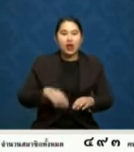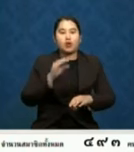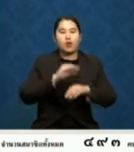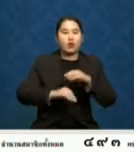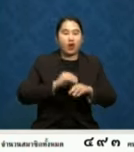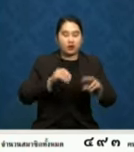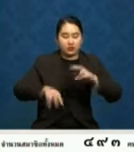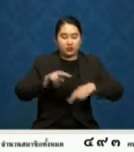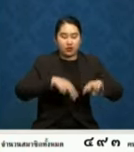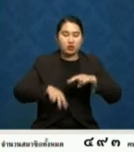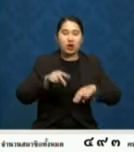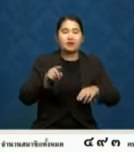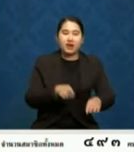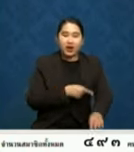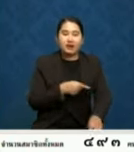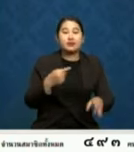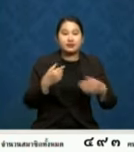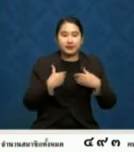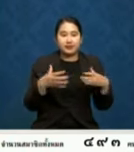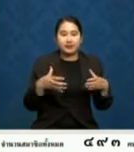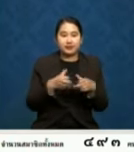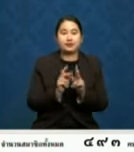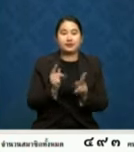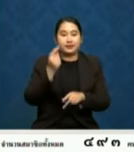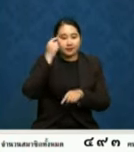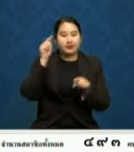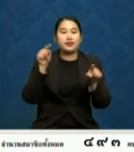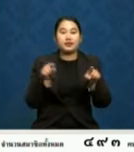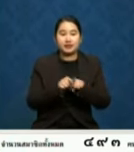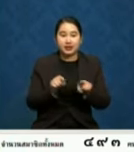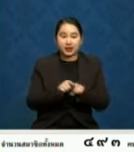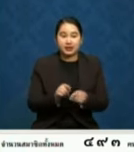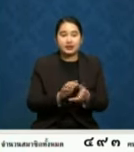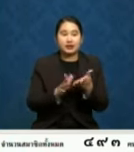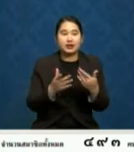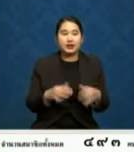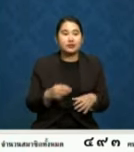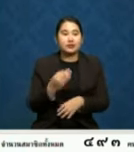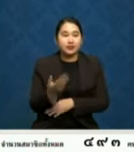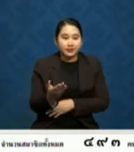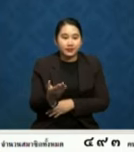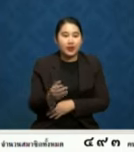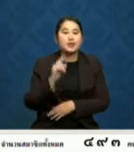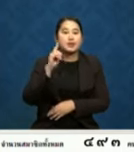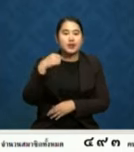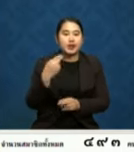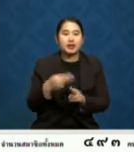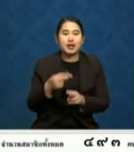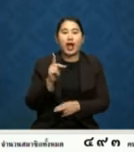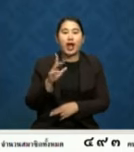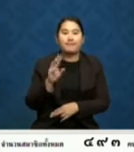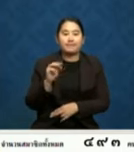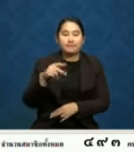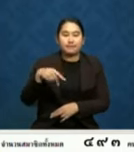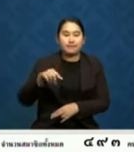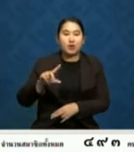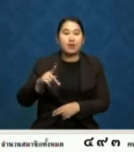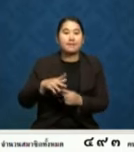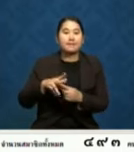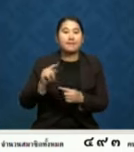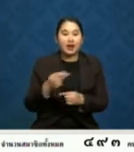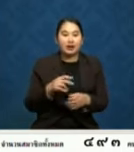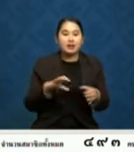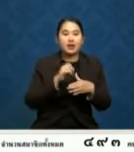แผนที่ตรวจสอบนะครับอันนี้ทางกรรมาธิการส่วนใหญ่ก็เห็นด้วยนะครับรวมถึงกรณีของท่านกมนทัตนะครับในเรื่องของแพลตฟอร์ม